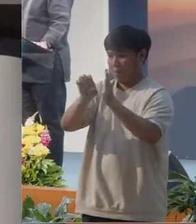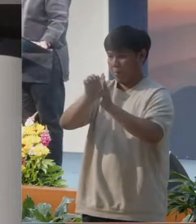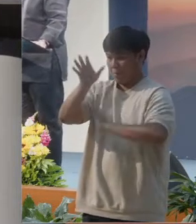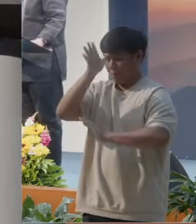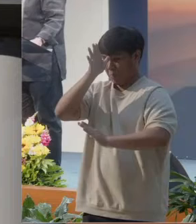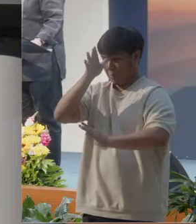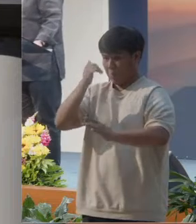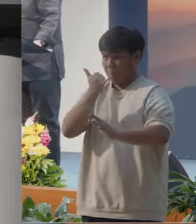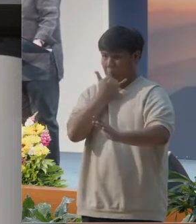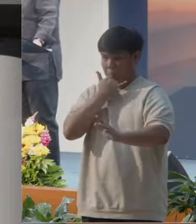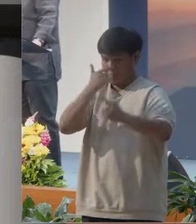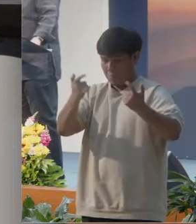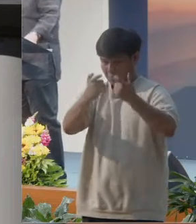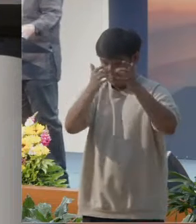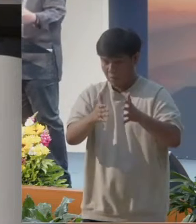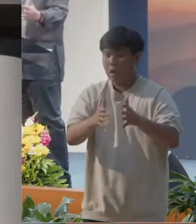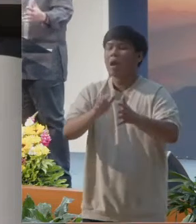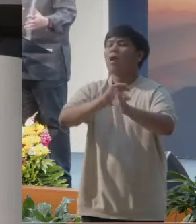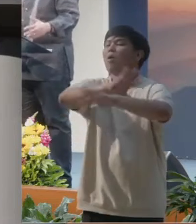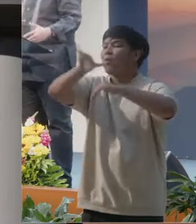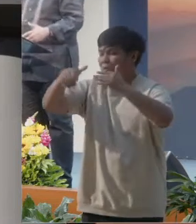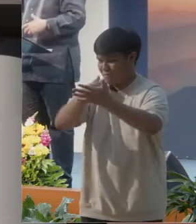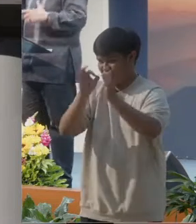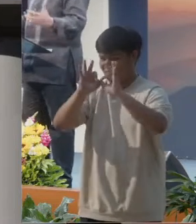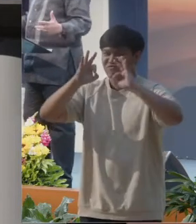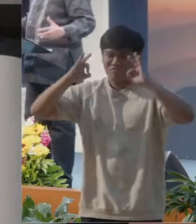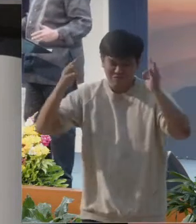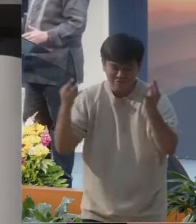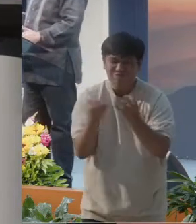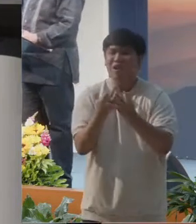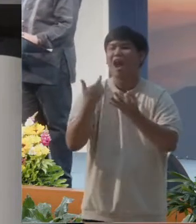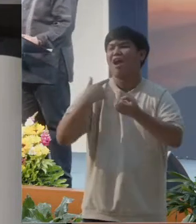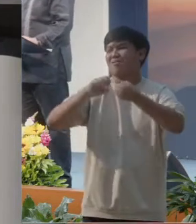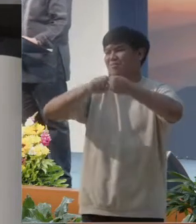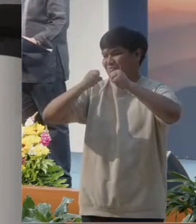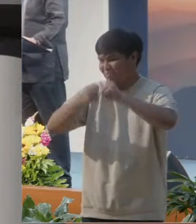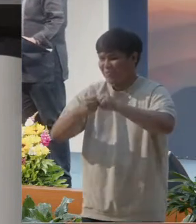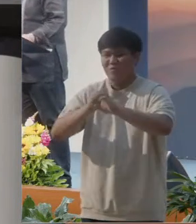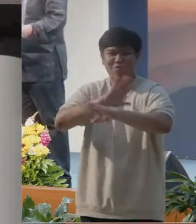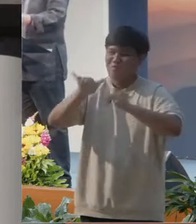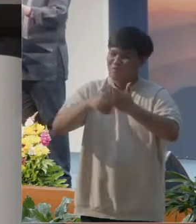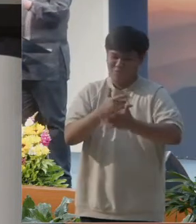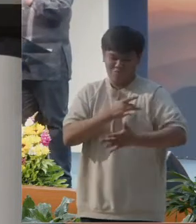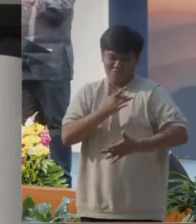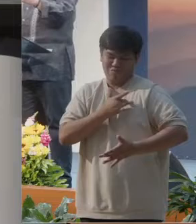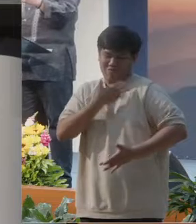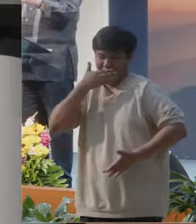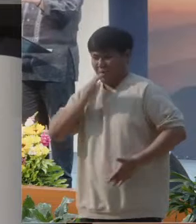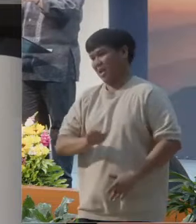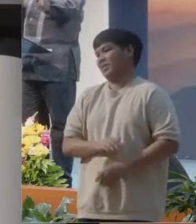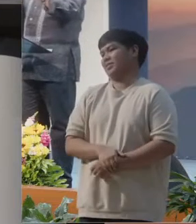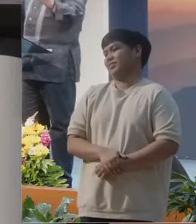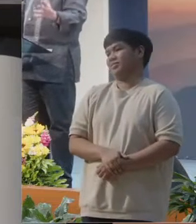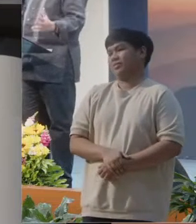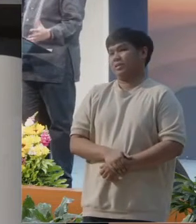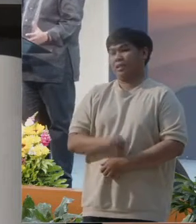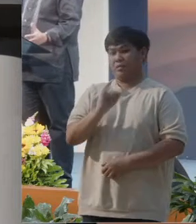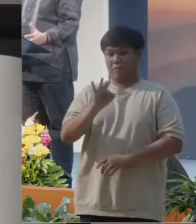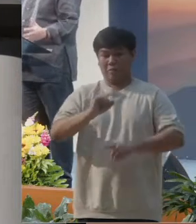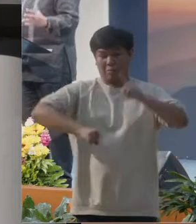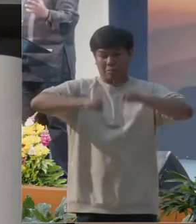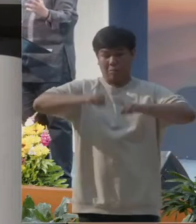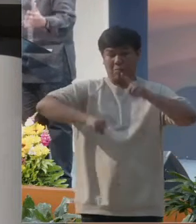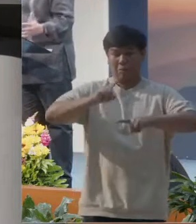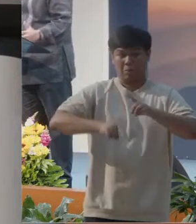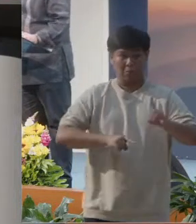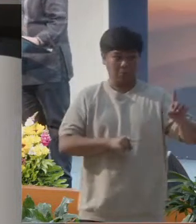isang pagkakasala sa loob ng simbahan, lahat ay apektado. Kung ito po ay nangyari sa inyong grupo ng mga